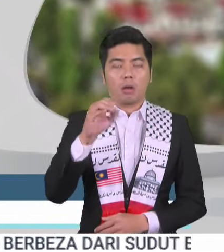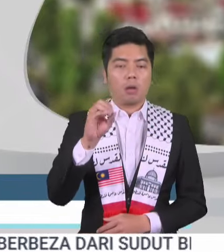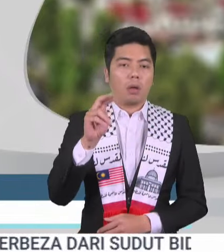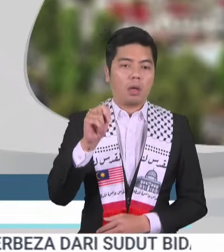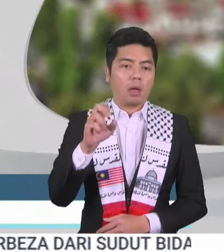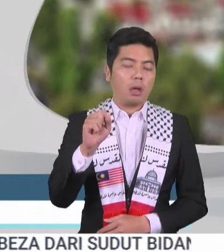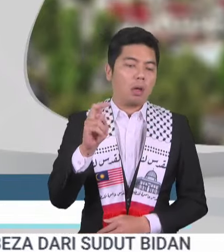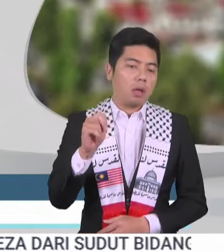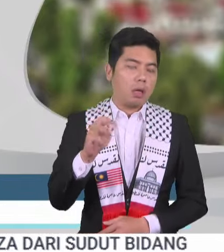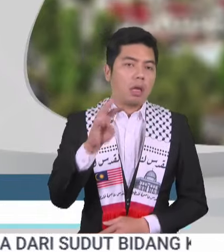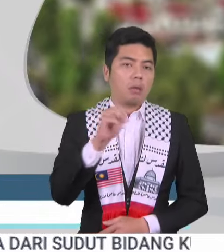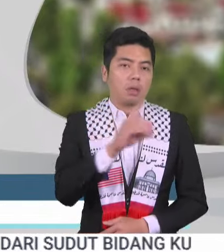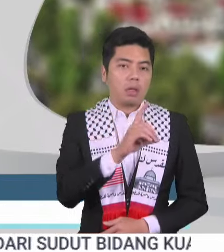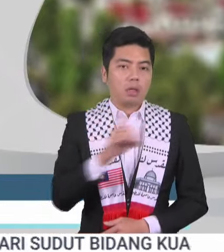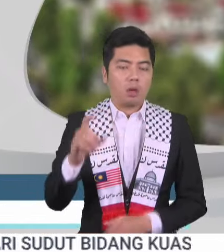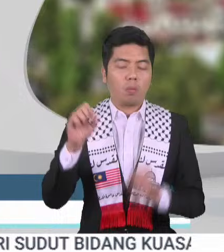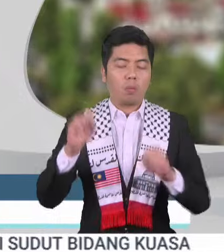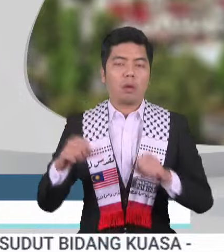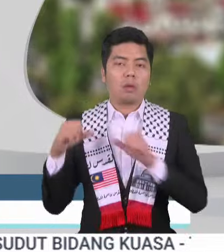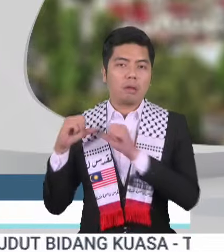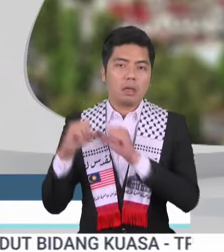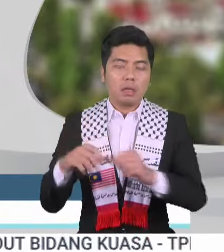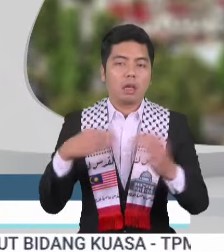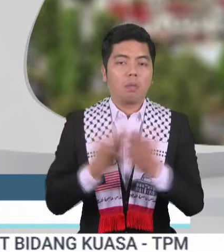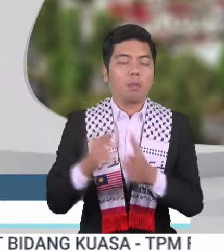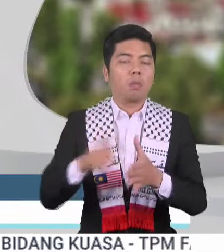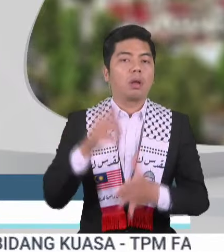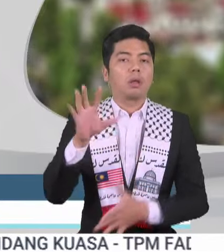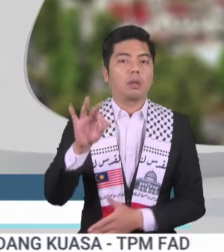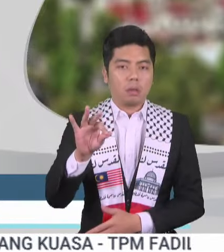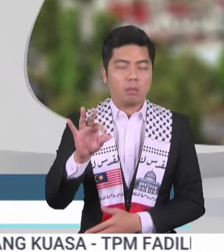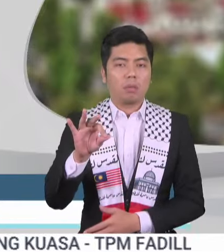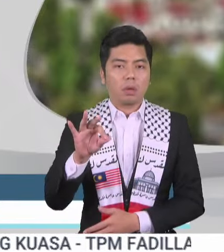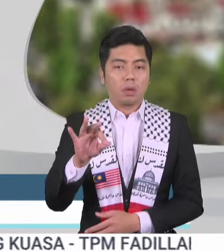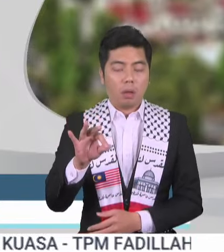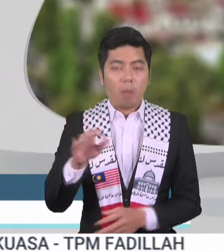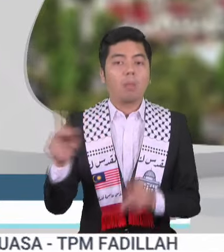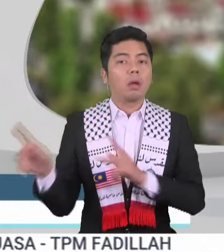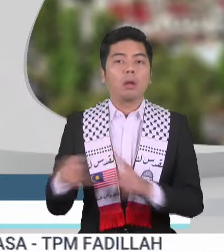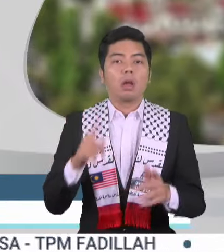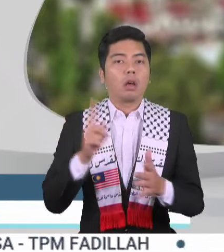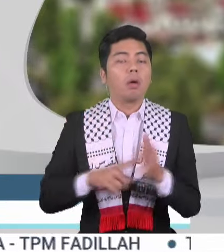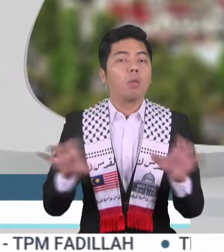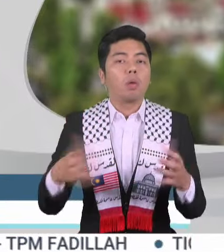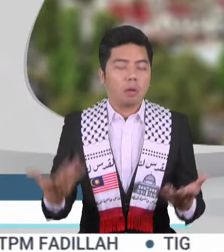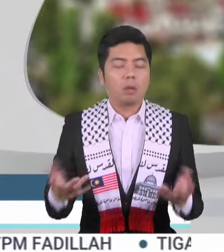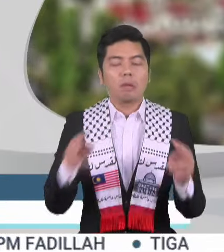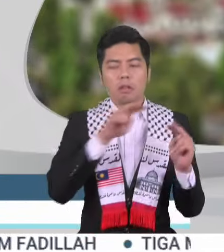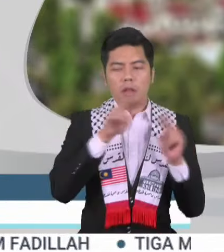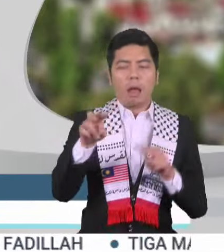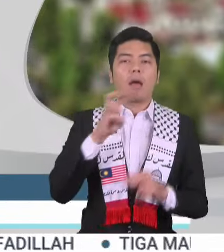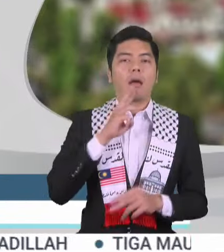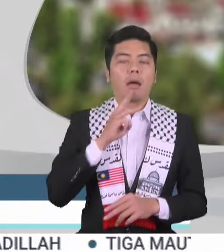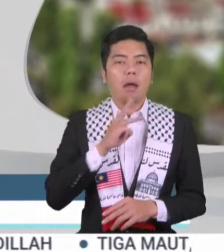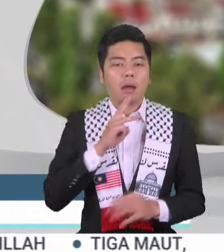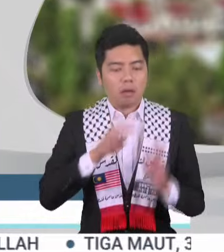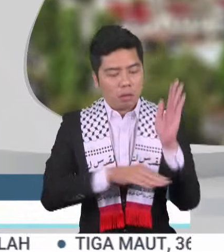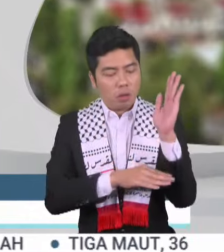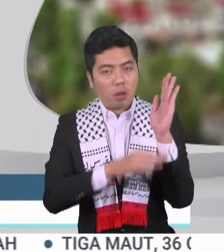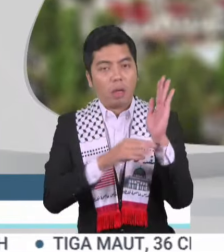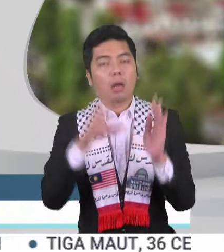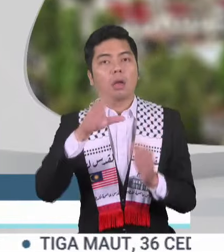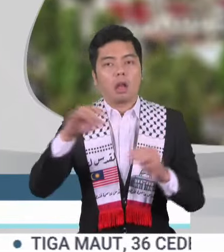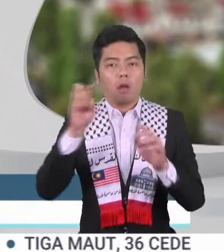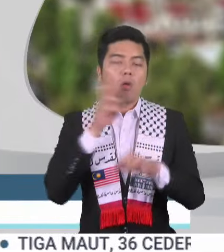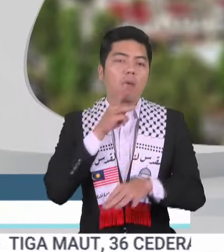MBD yang dijangka berterusan sehingga September ini. Antara yang dilaksana adalah pemantauan aras air dan keamatan